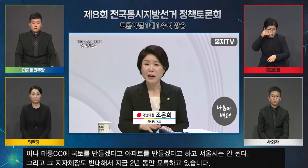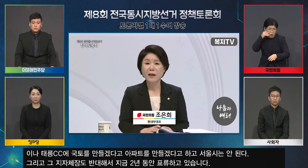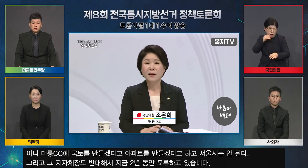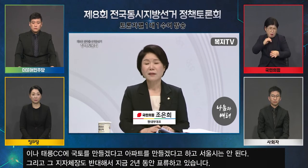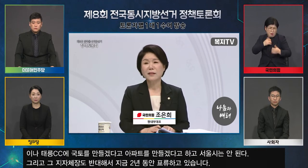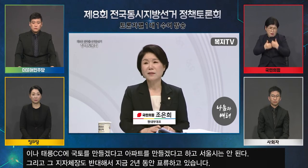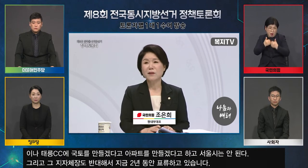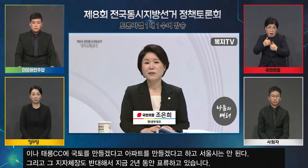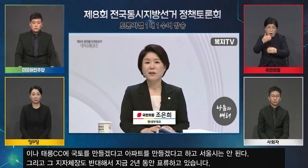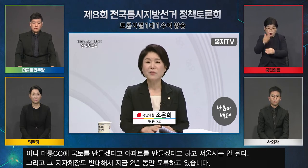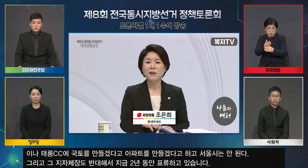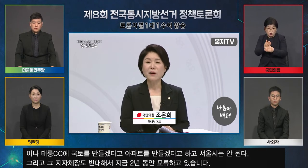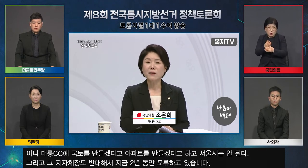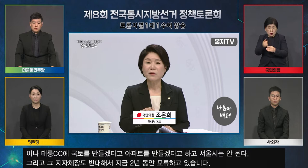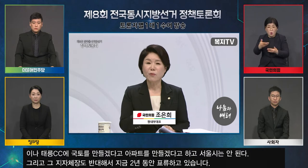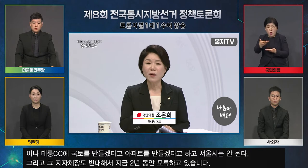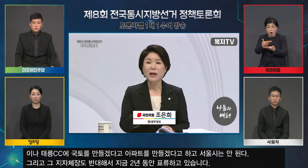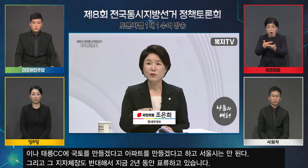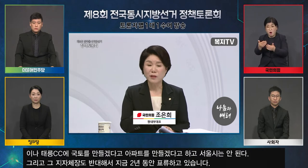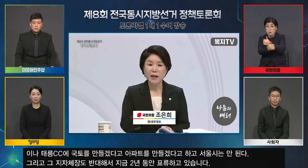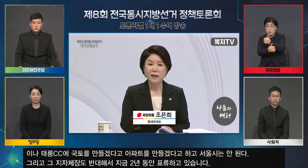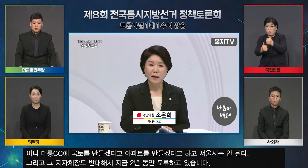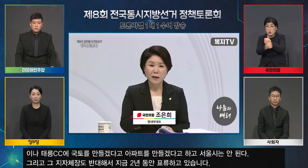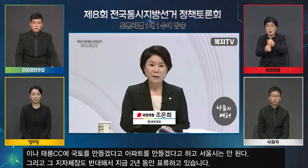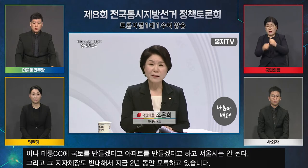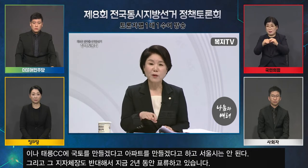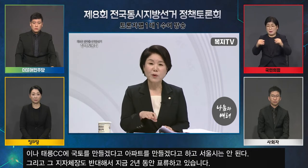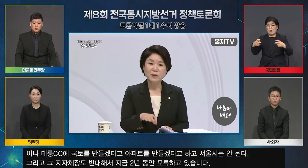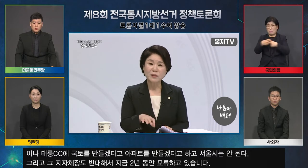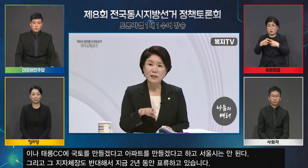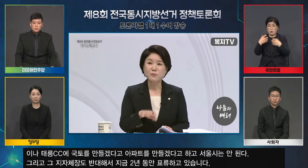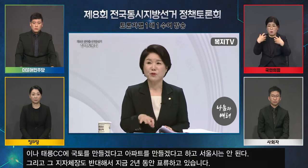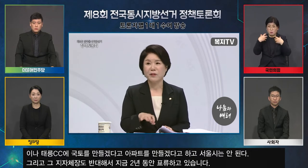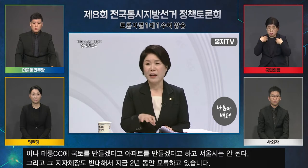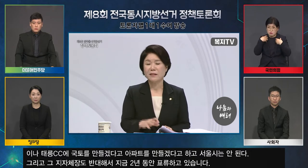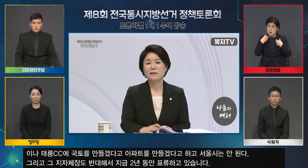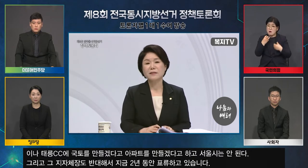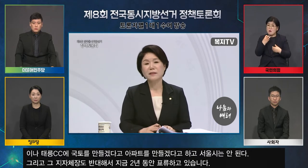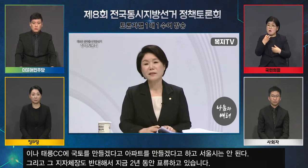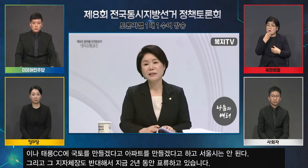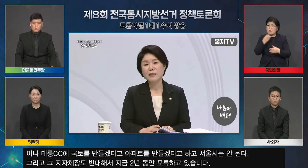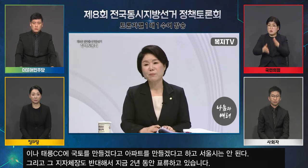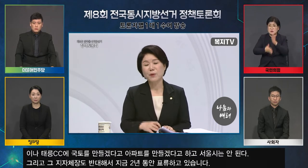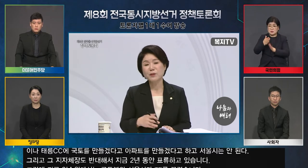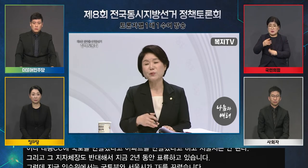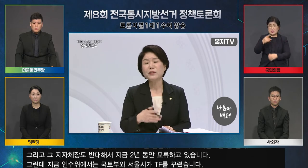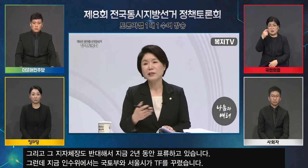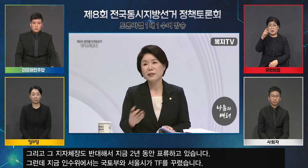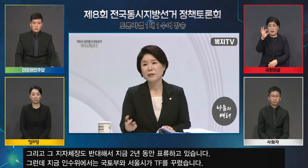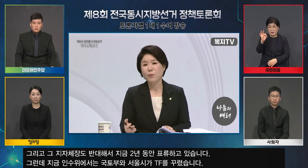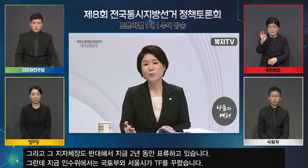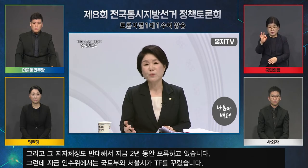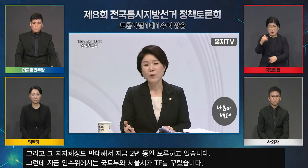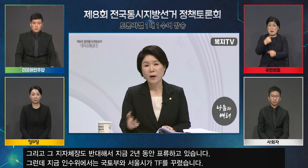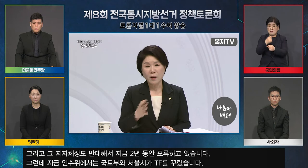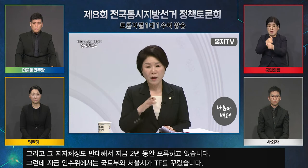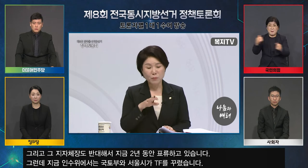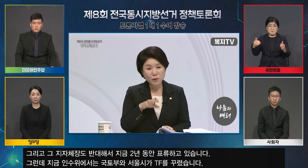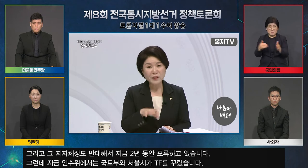꾸렸습니다. 그래서 청년 원가주택, 역세권 첫집주택 등은 이제 벌써 부지를